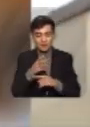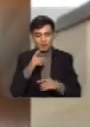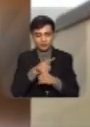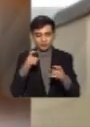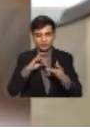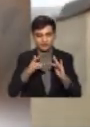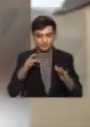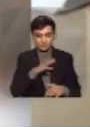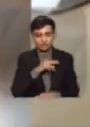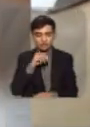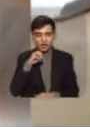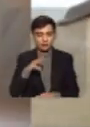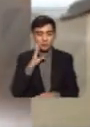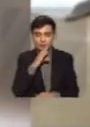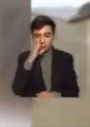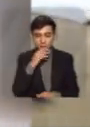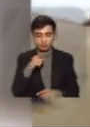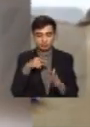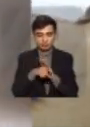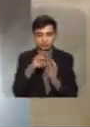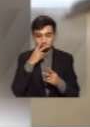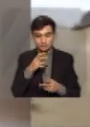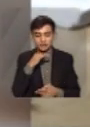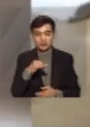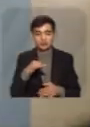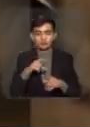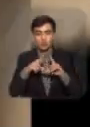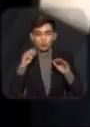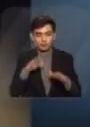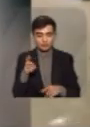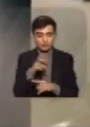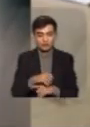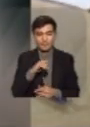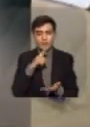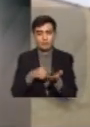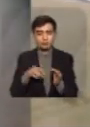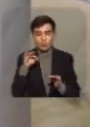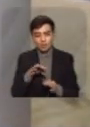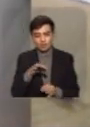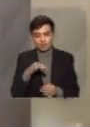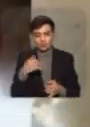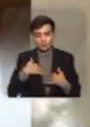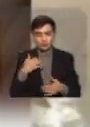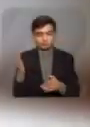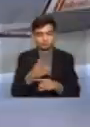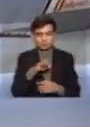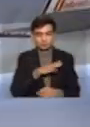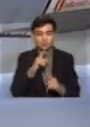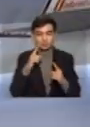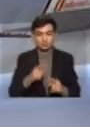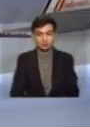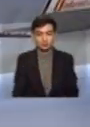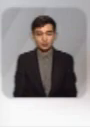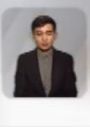в родительских чатах. Недовольные мамы и папы собрались у школы и подняли вопрос о профессиональной этике педагога.